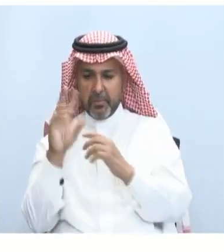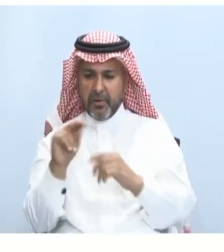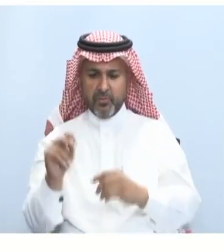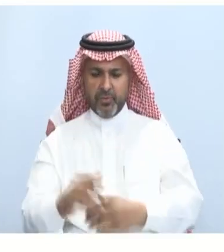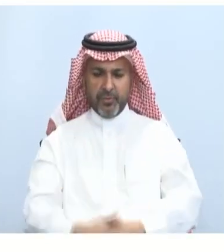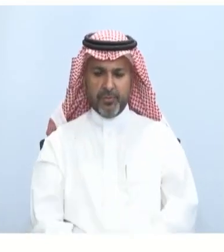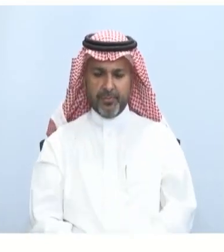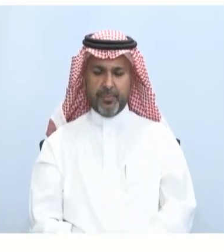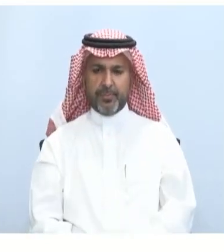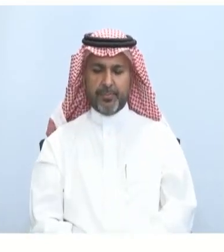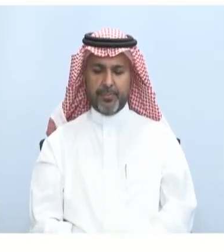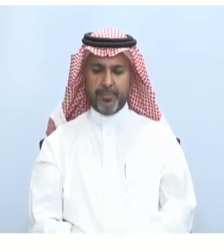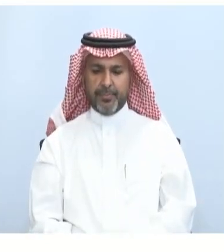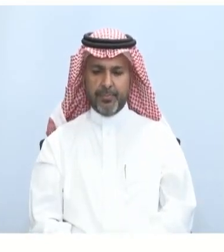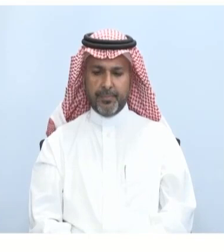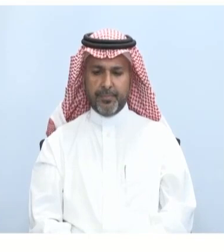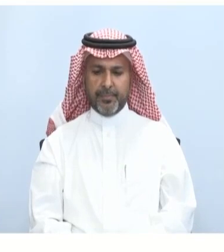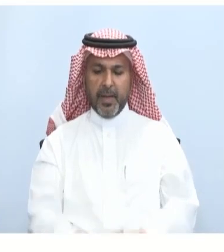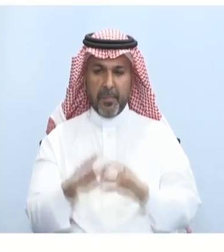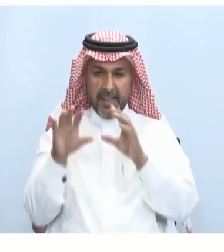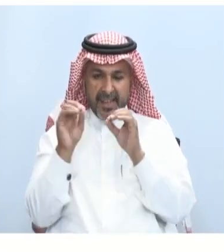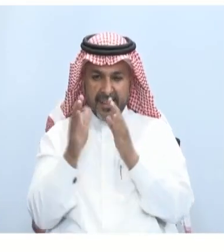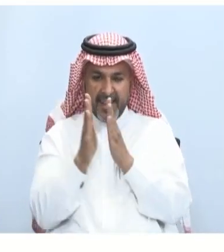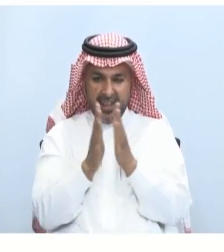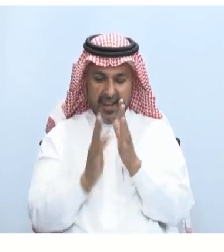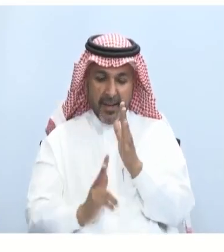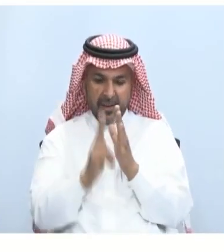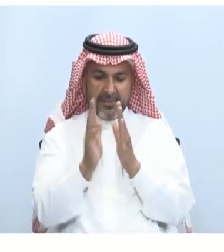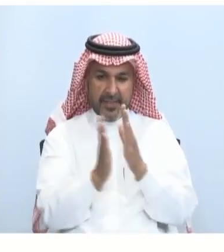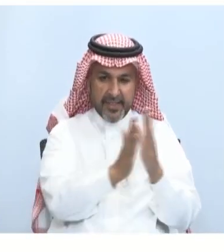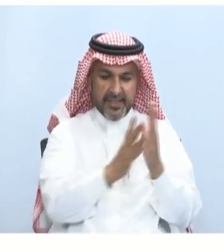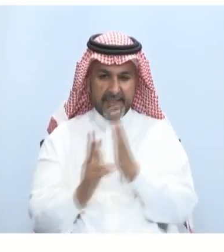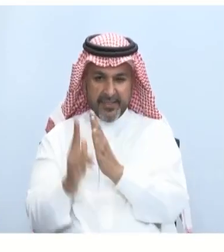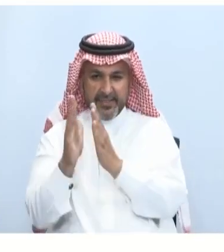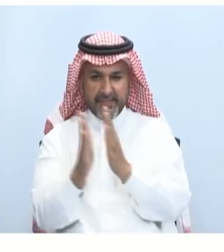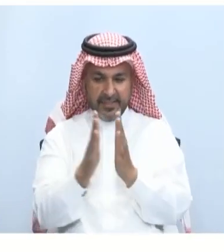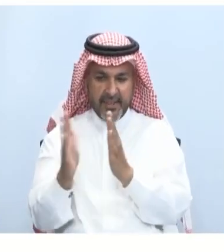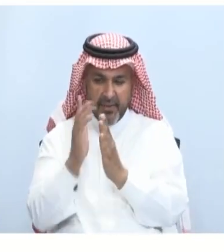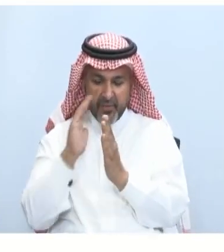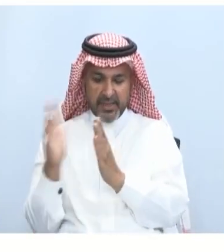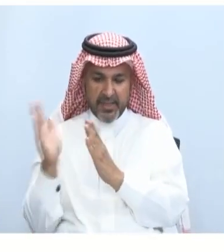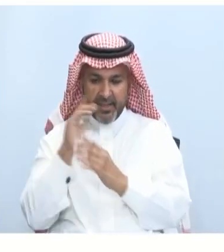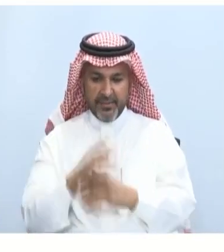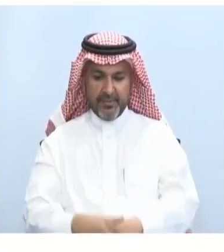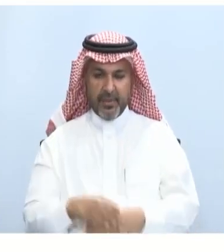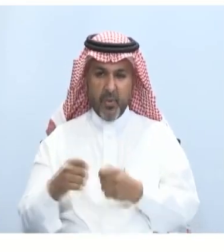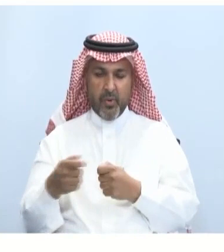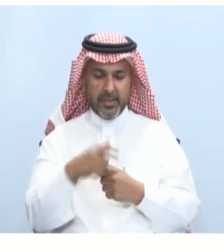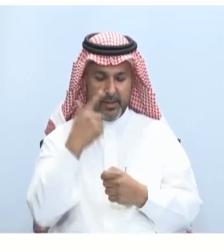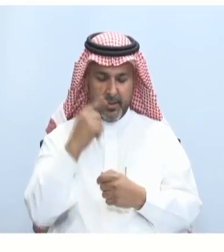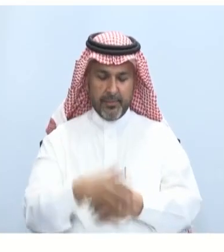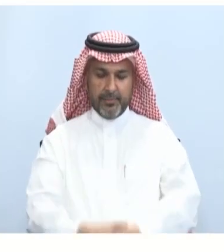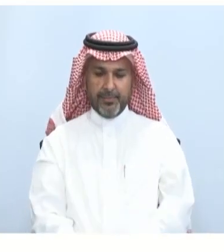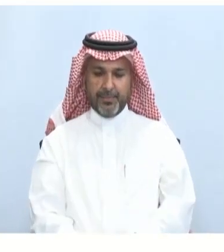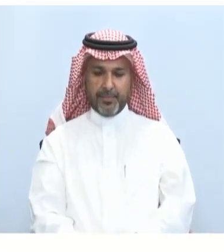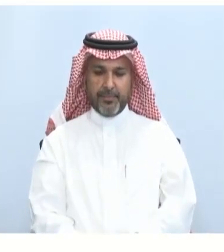الجذر على الضرب راح يكون عندي هنا جذر سالب واحد مضروب فيه جذر ثلاثه تربيع مضروب في جذر ثلاثه مين اللي راح يطلع من